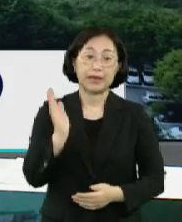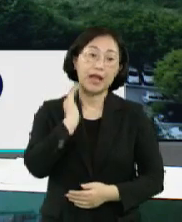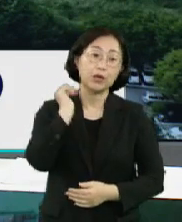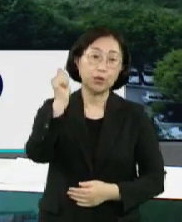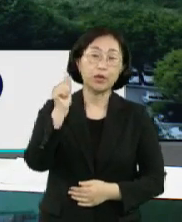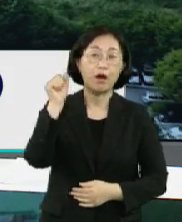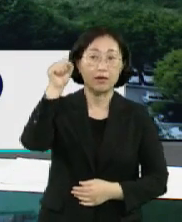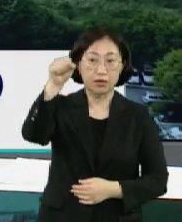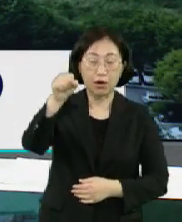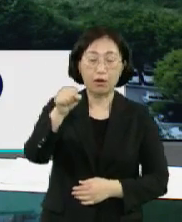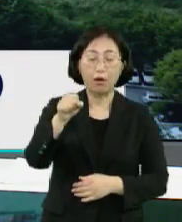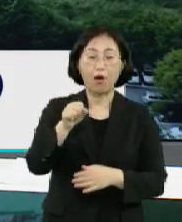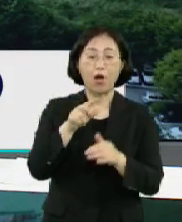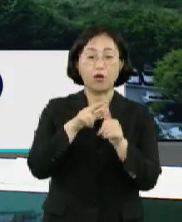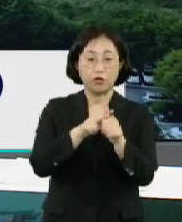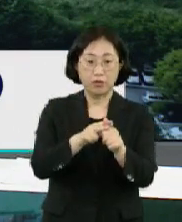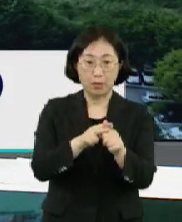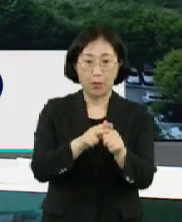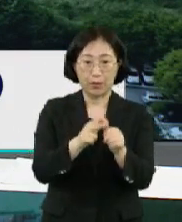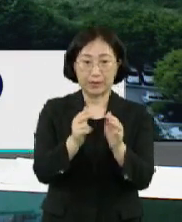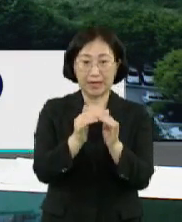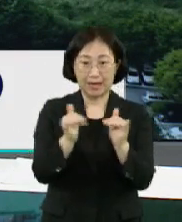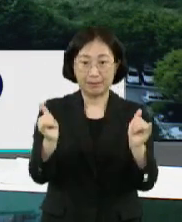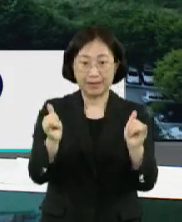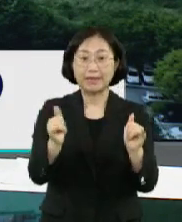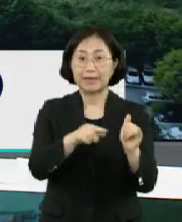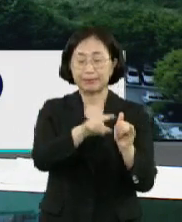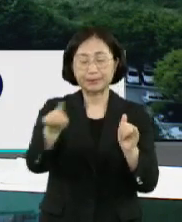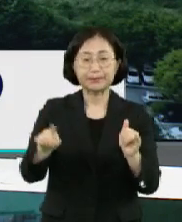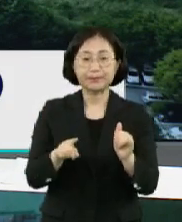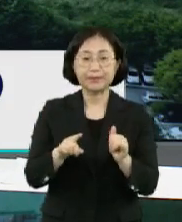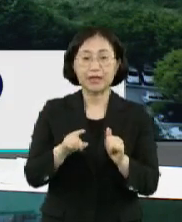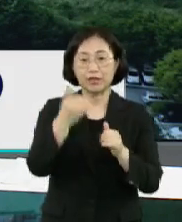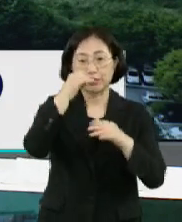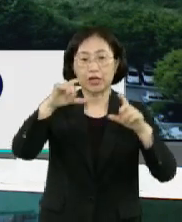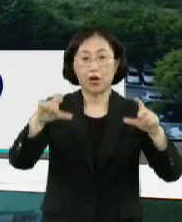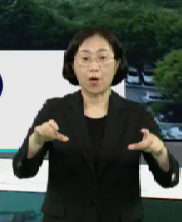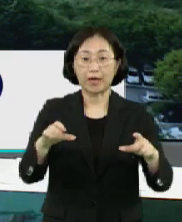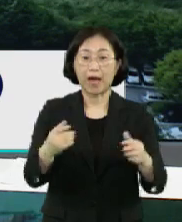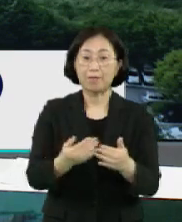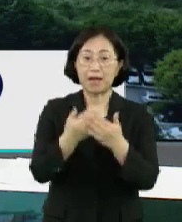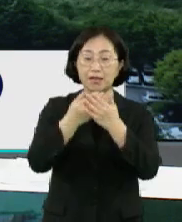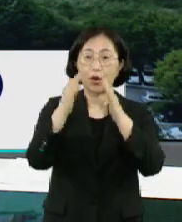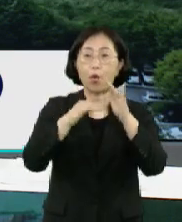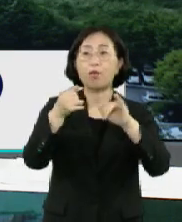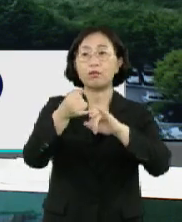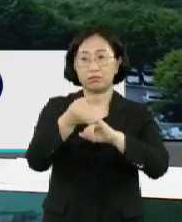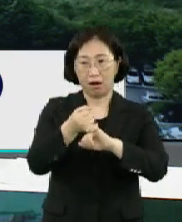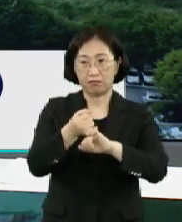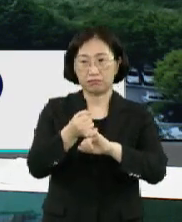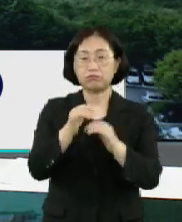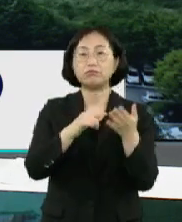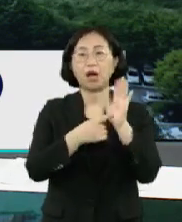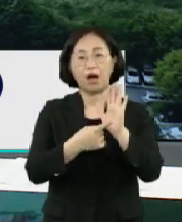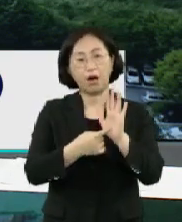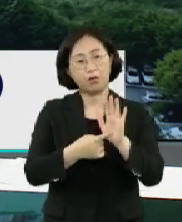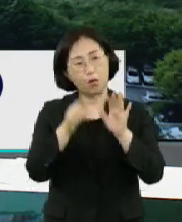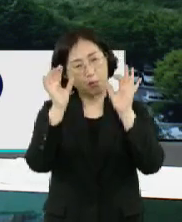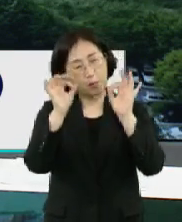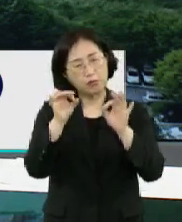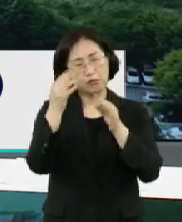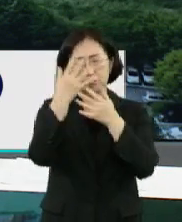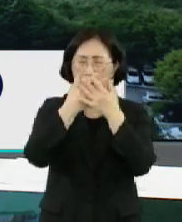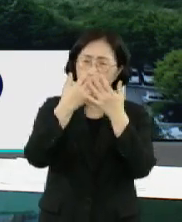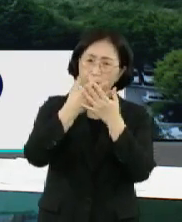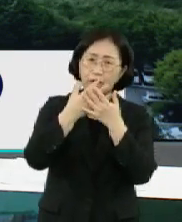대통령 선거를 앞두고 후보 캠프마다 충청권 발전 공약을 내놓고 있는데 조금 막연하다는 생각이 들 때가